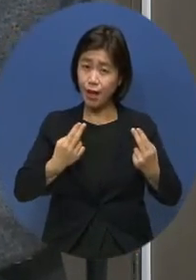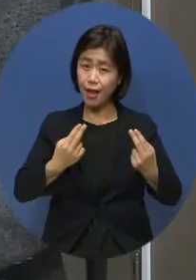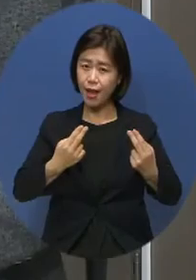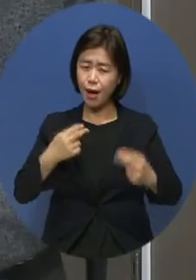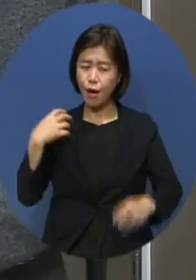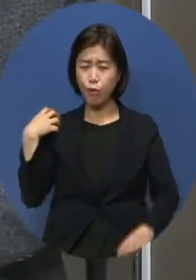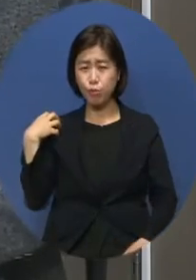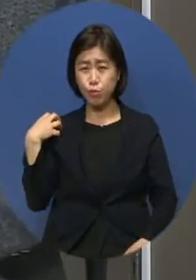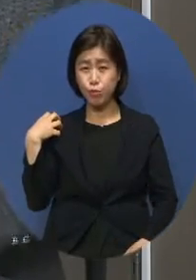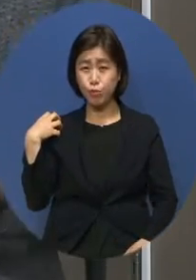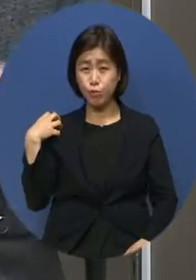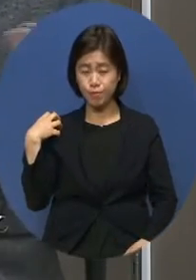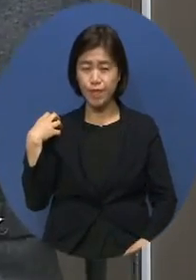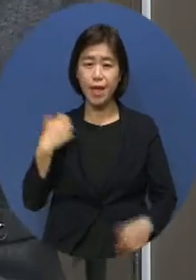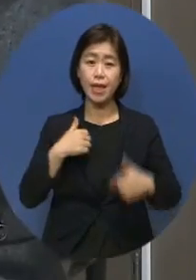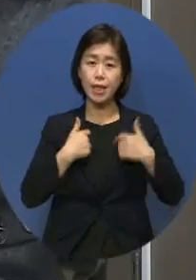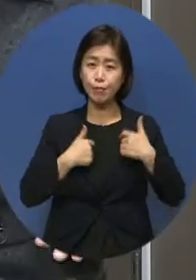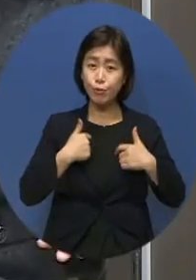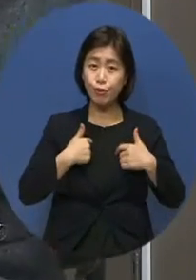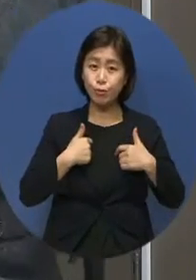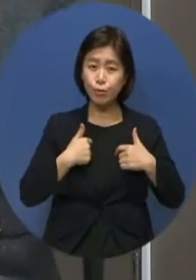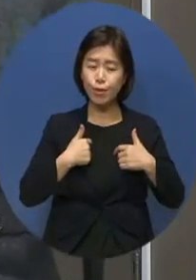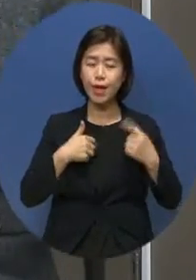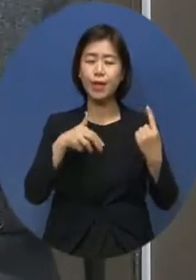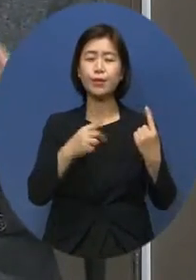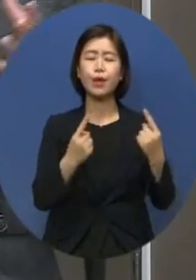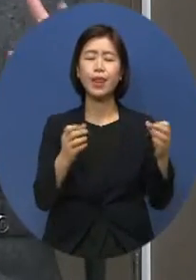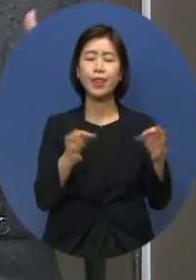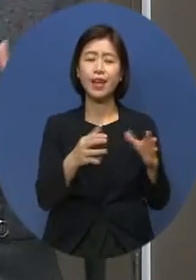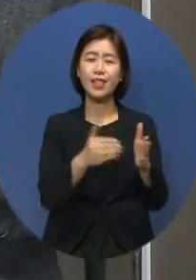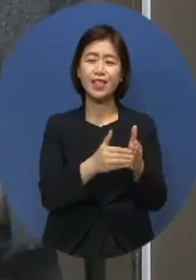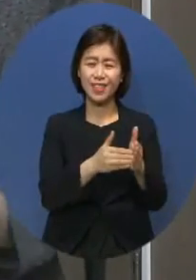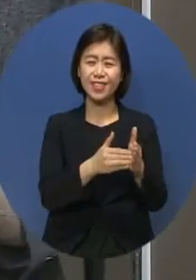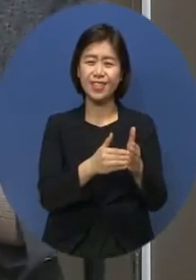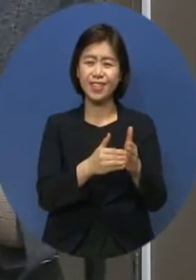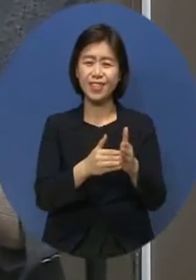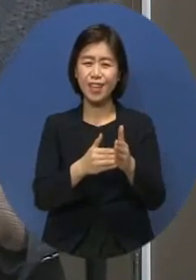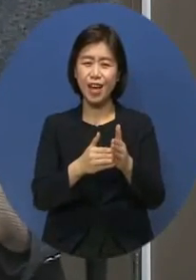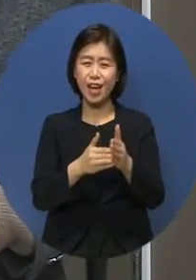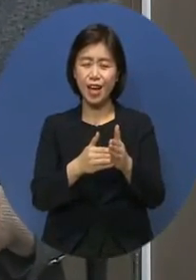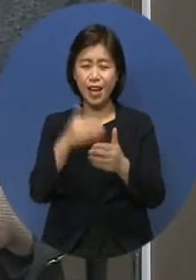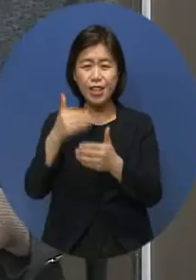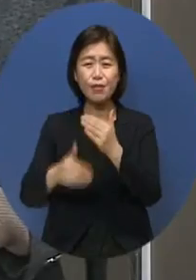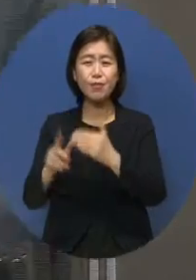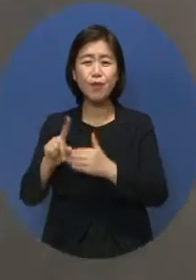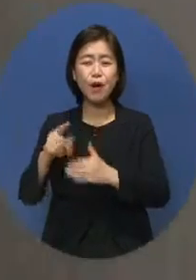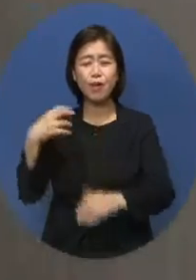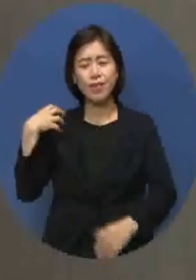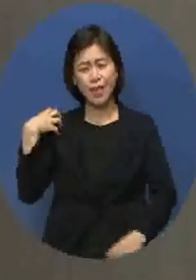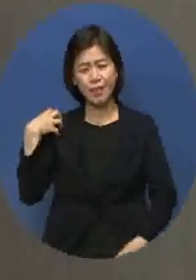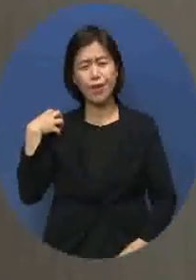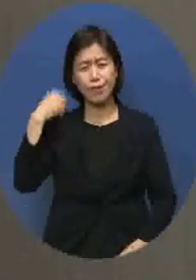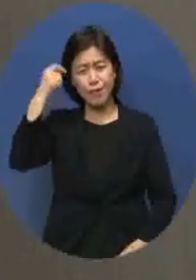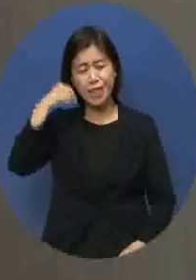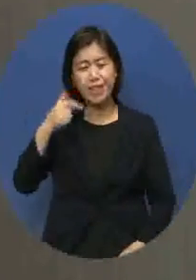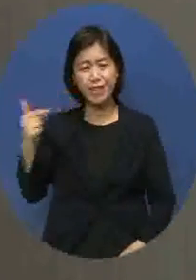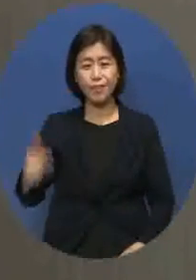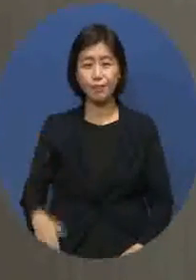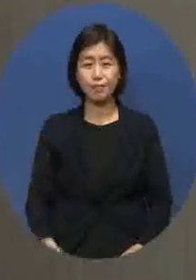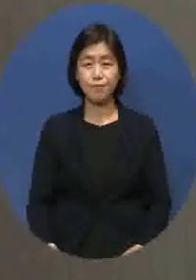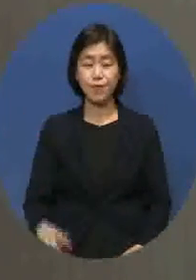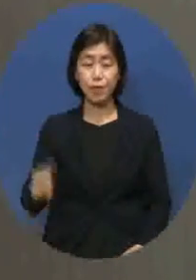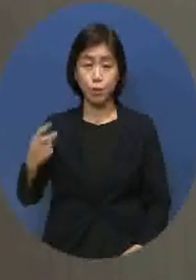무게 그쵸, 기쁨은 한 1초? 그리고 나머지는 이제 책임감? 그런 거죠. 또 이제 기대해 주시는 분들이